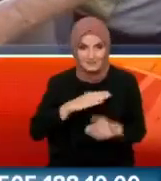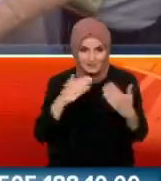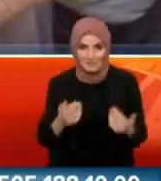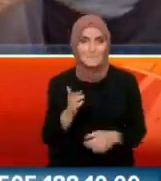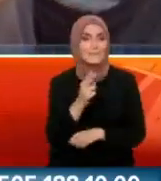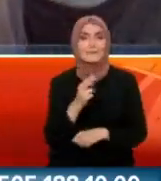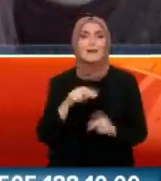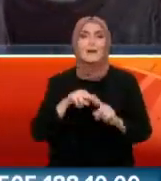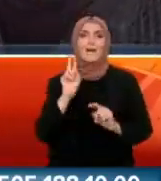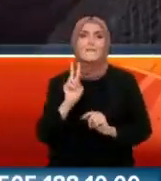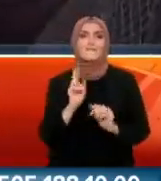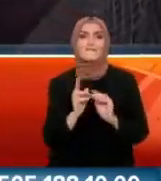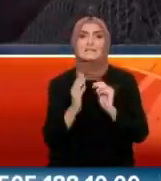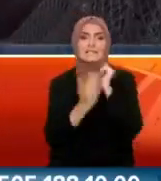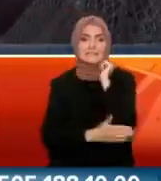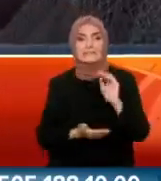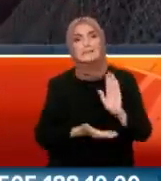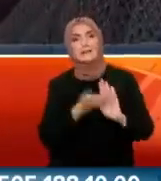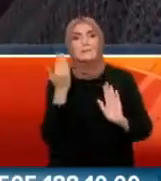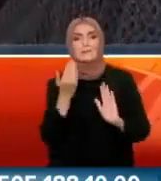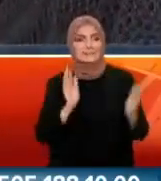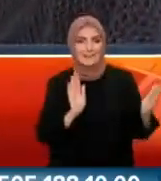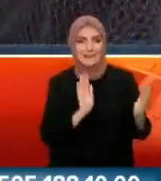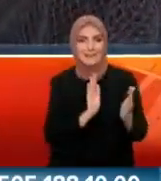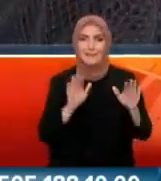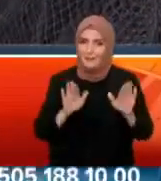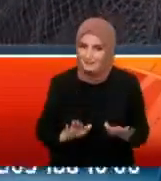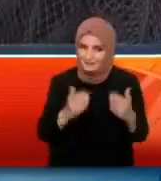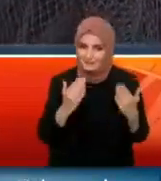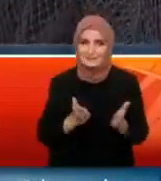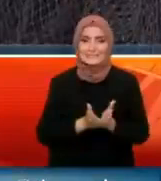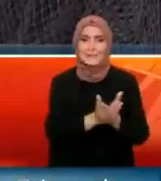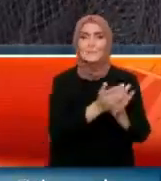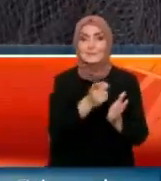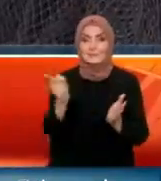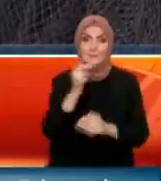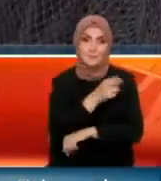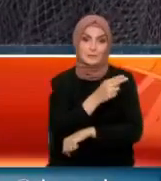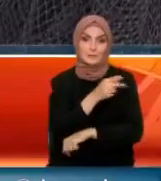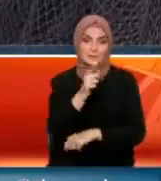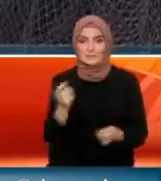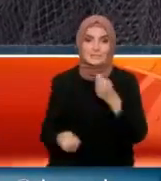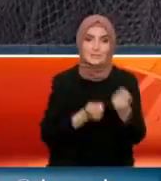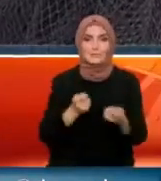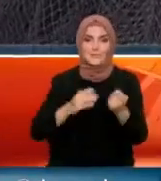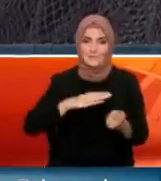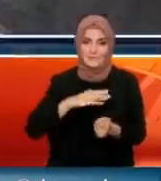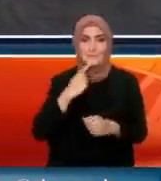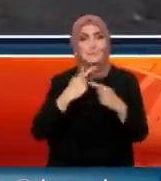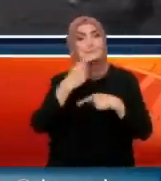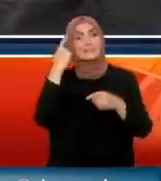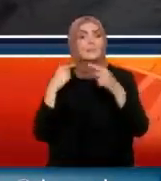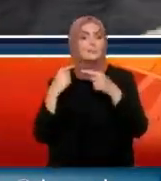Haliyle büyük gemilerde de o hazırlık telaşı var. Neler yapıyorlar? Ellerinde iğnelerle o geçtiğimiz sezon kullanılan ağları tamir